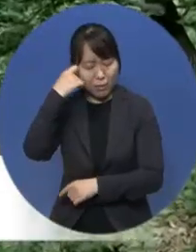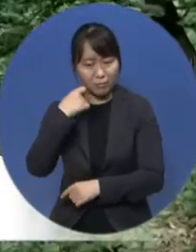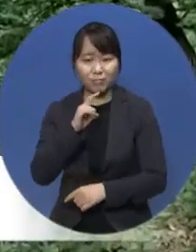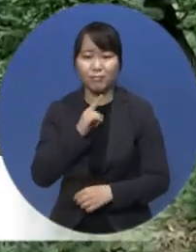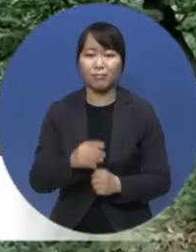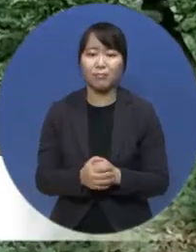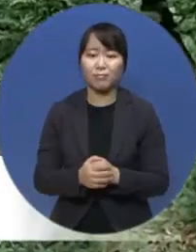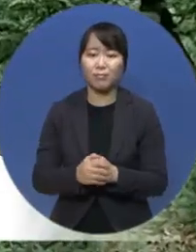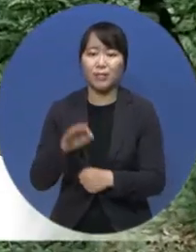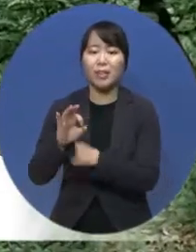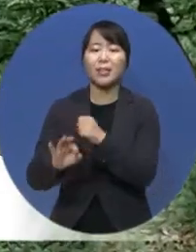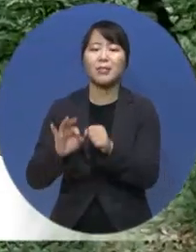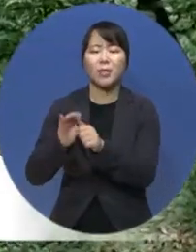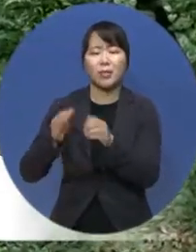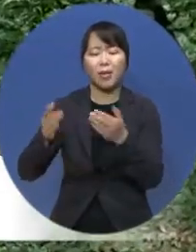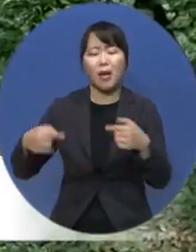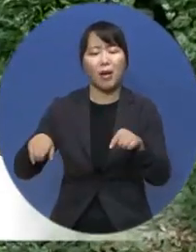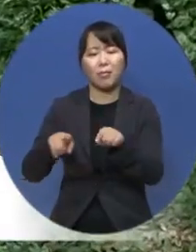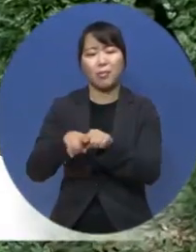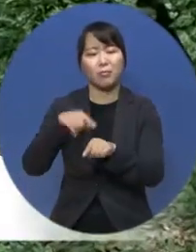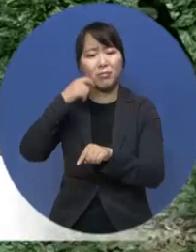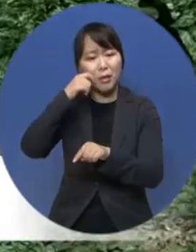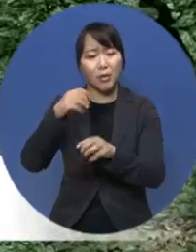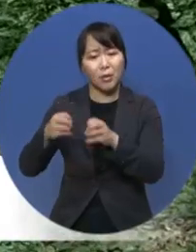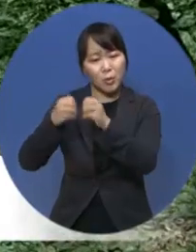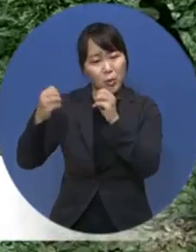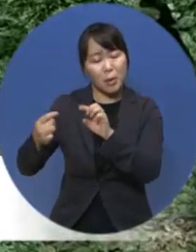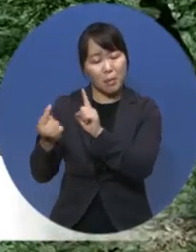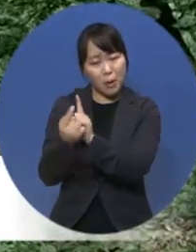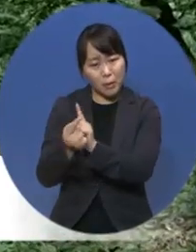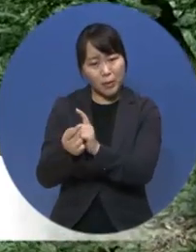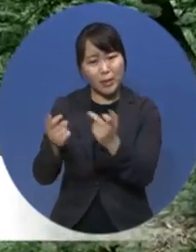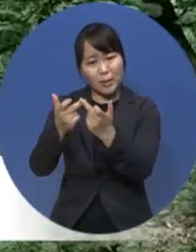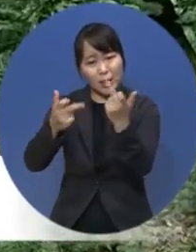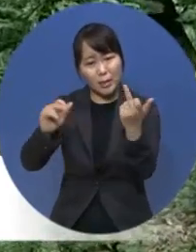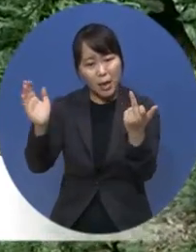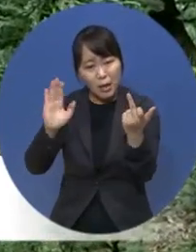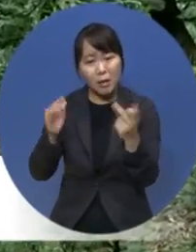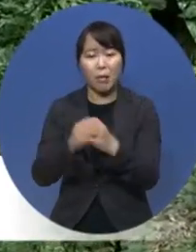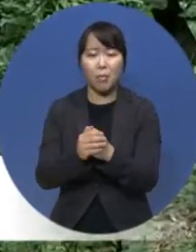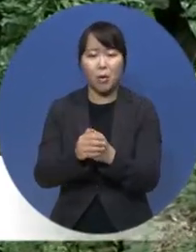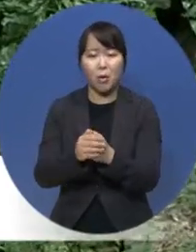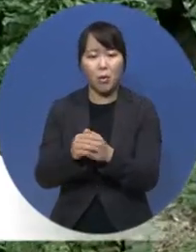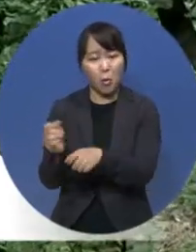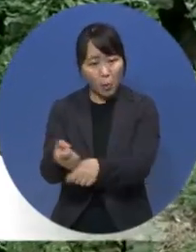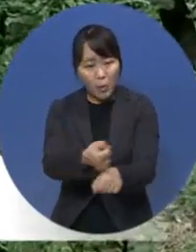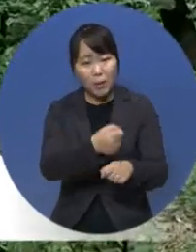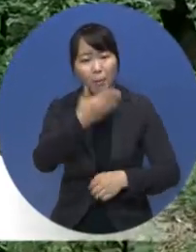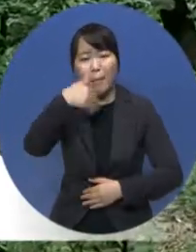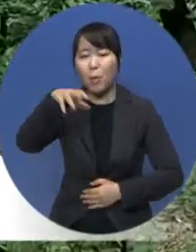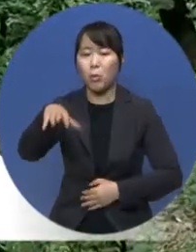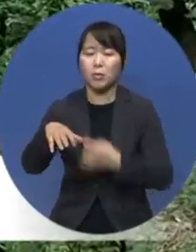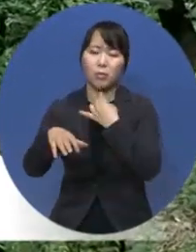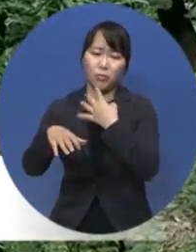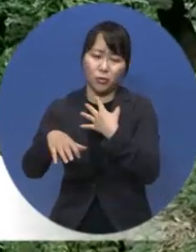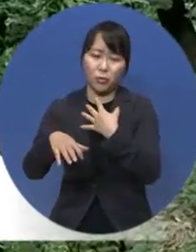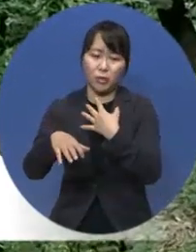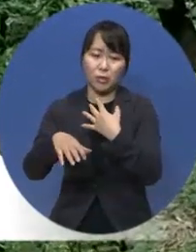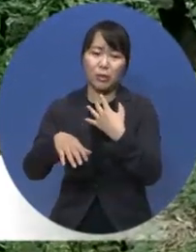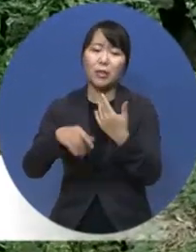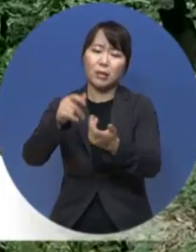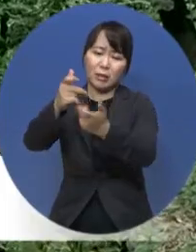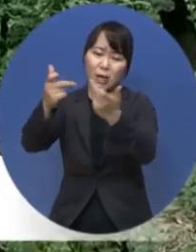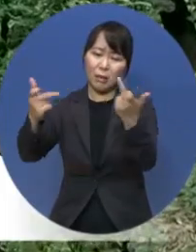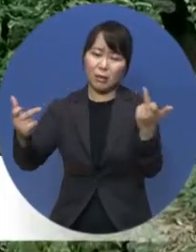10년 동안 같이 잘못도 아닌 거야 동창을 만난 것도 산이 아니고 퍼플 포장이나 아무리 식당에서 만 만났지 4